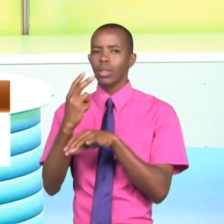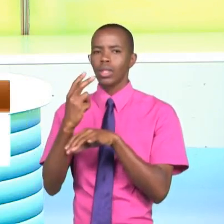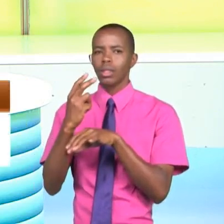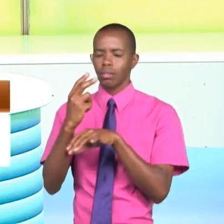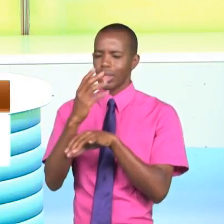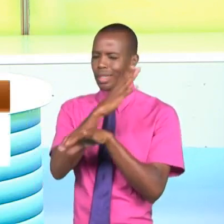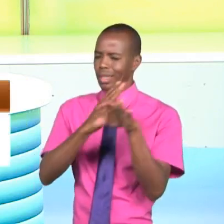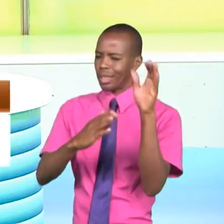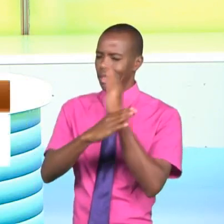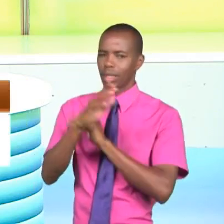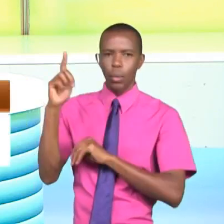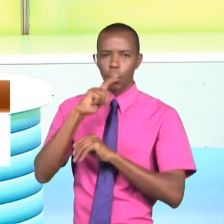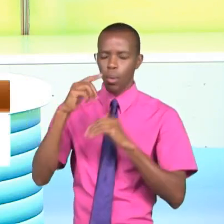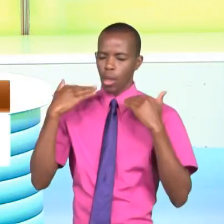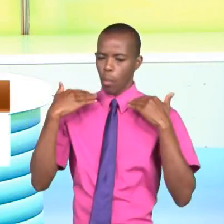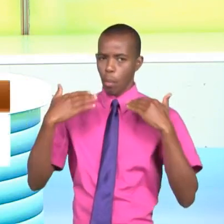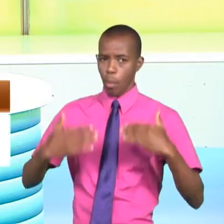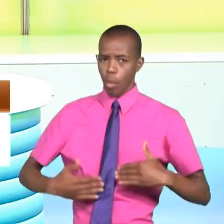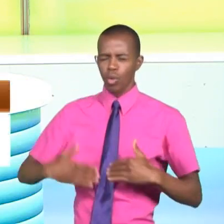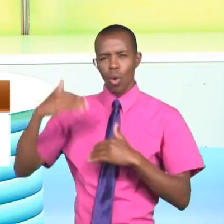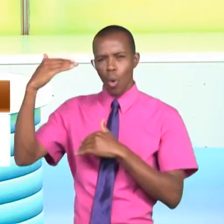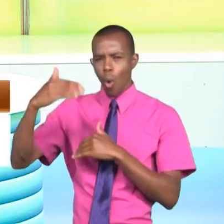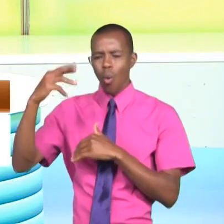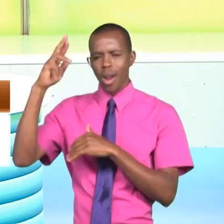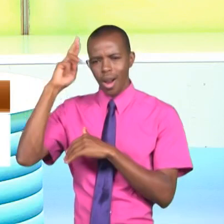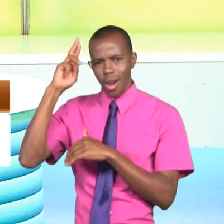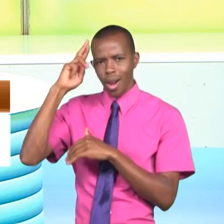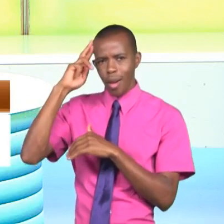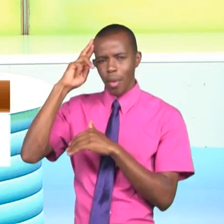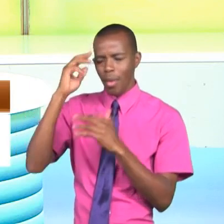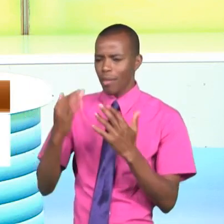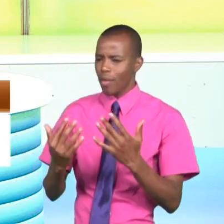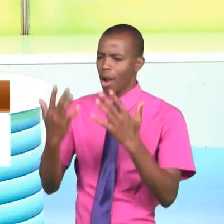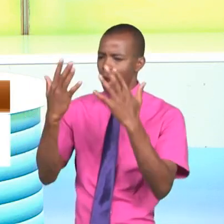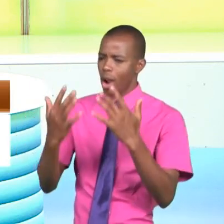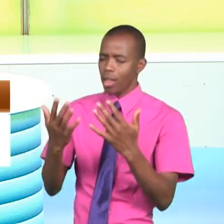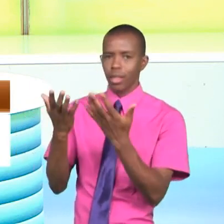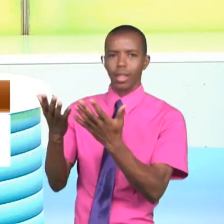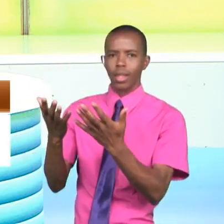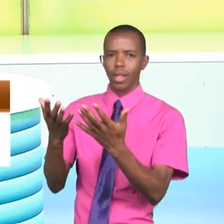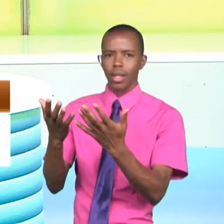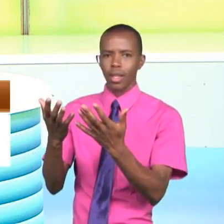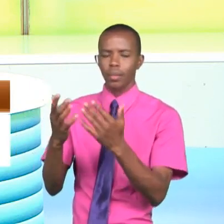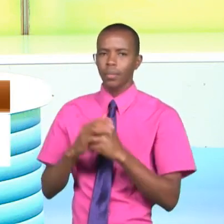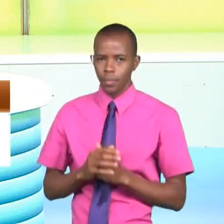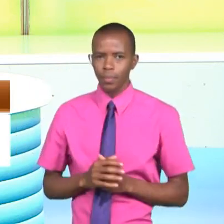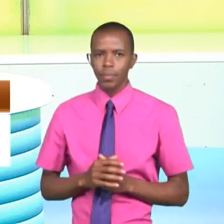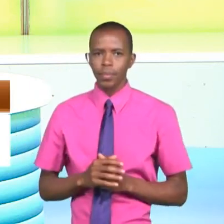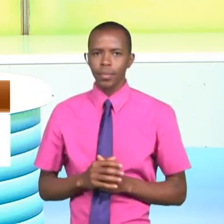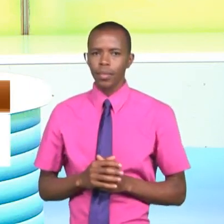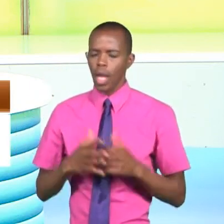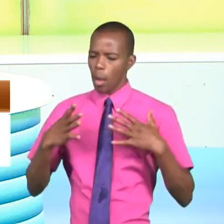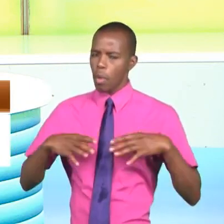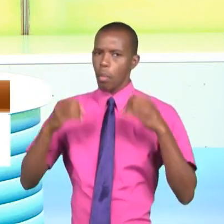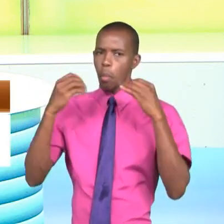kubaki na majeraha mabaya mwilini, ambayo kila siku ni kumbukumbu la janga lililokuwa tayari kwa meza mzima. Wengi